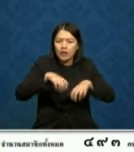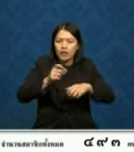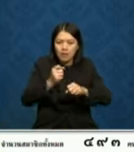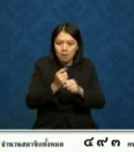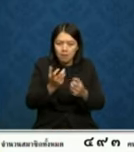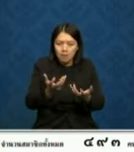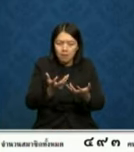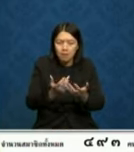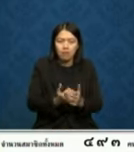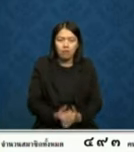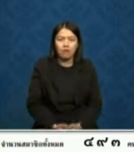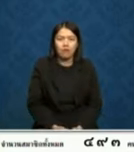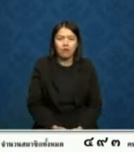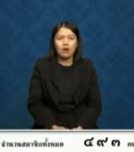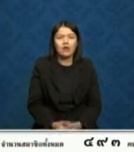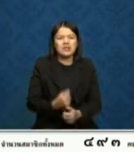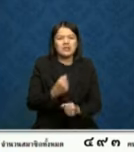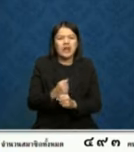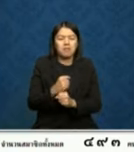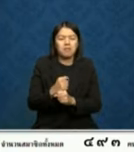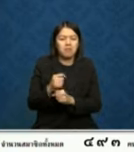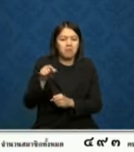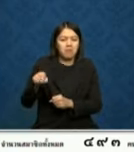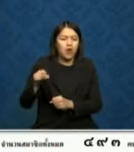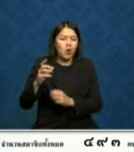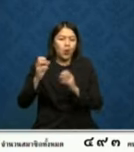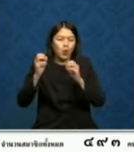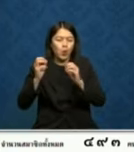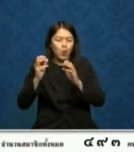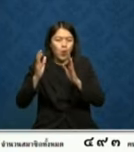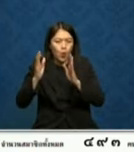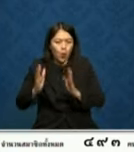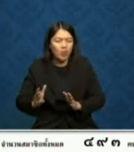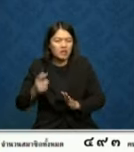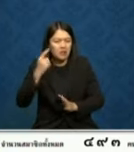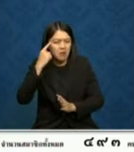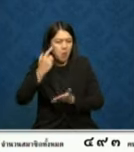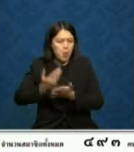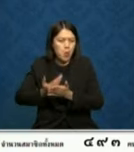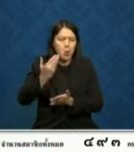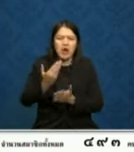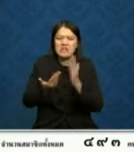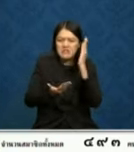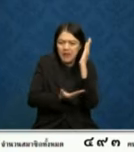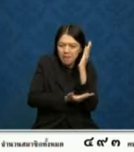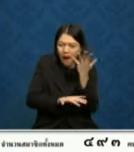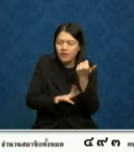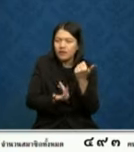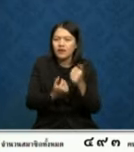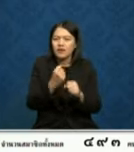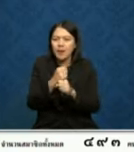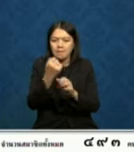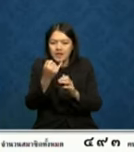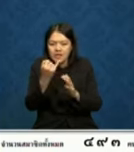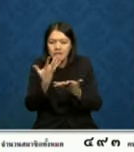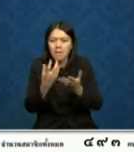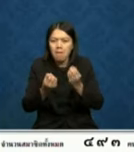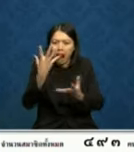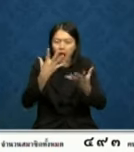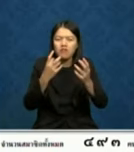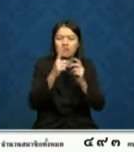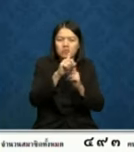แทนที่จะไปดำเนินการกับผู้มีอิทธิพลคนที่ตัดไม้ทำลายปราชคนที่บรุกจริงๆนะ